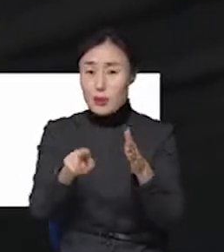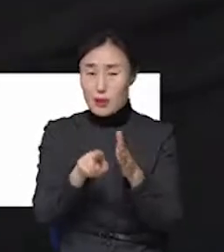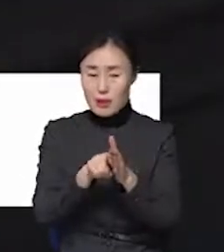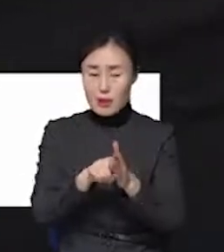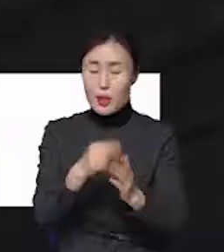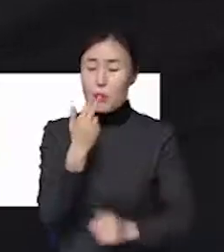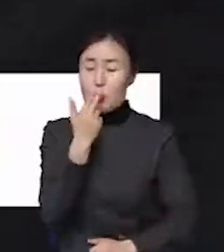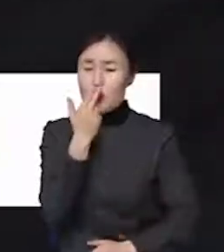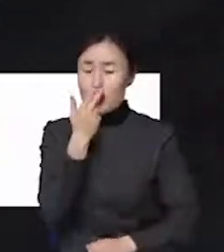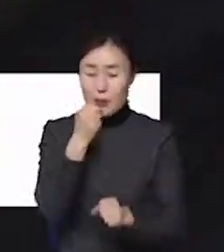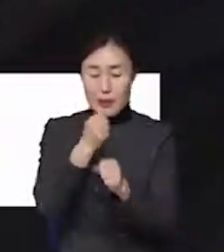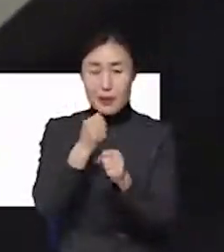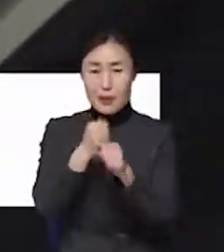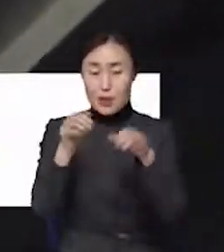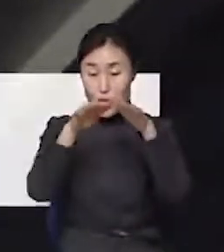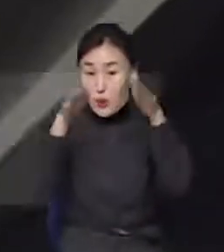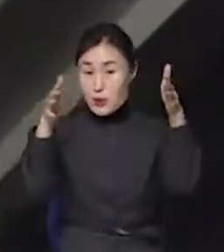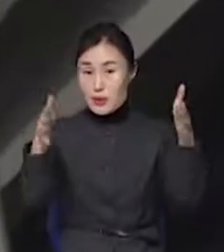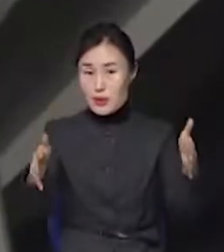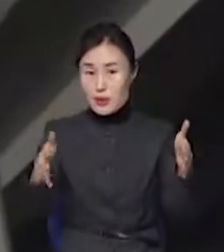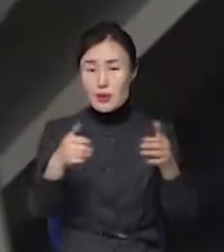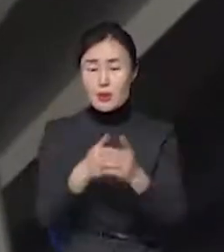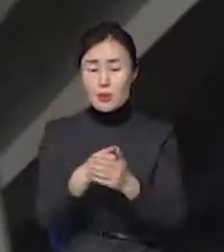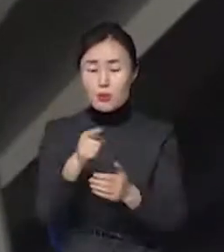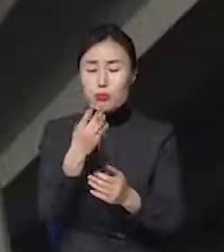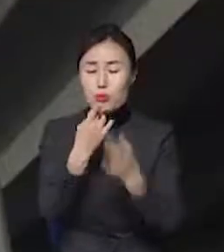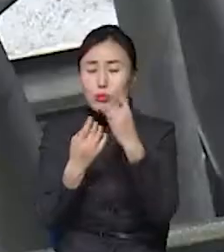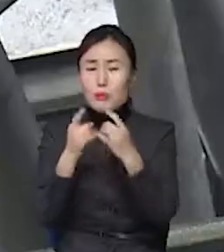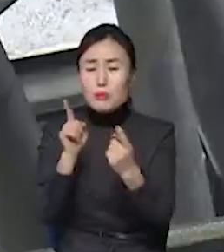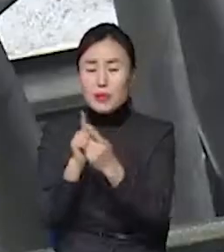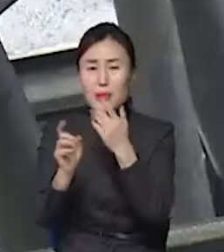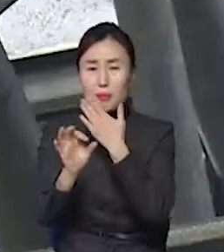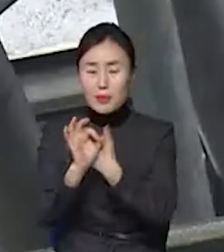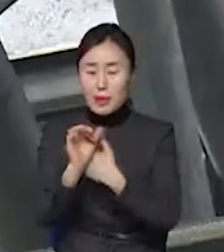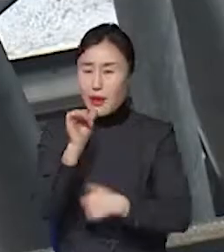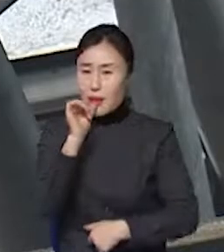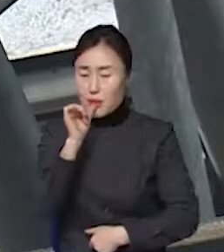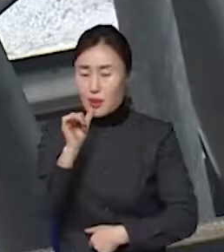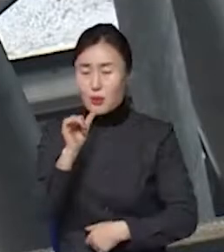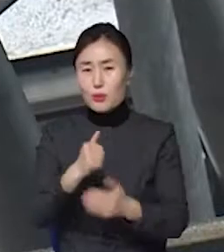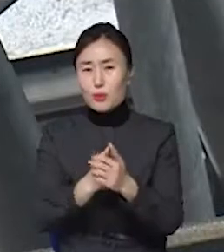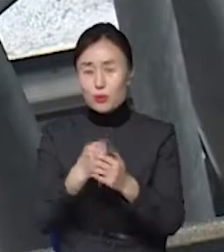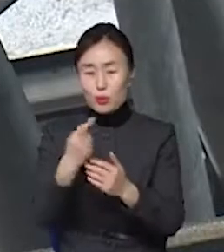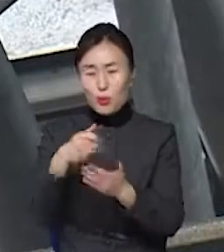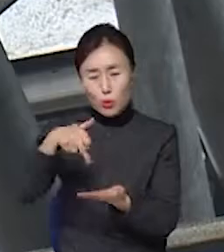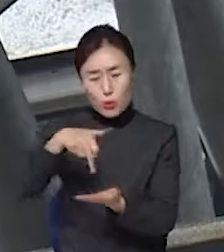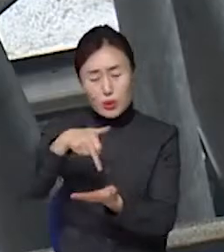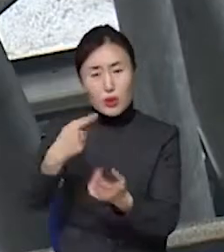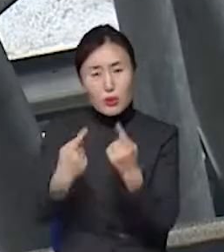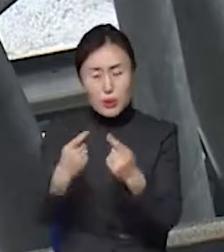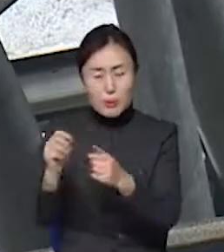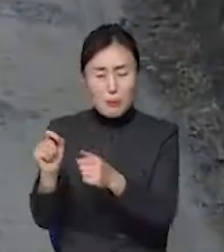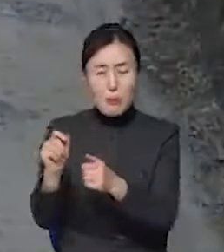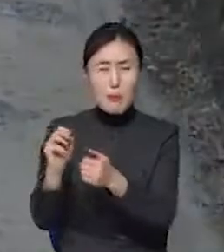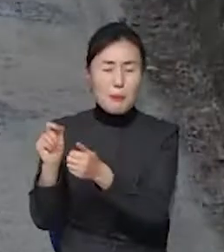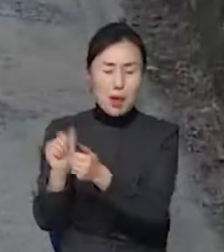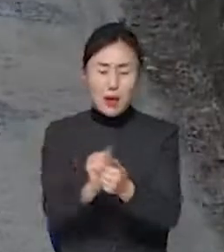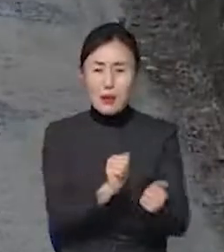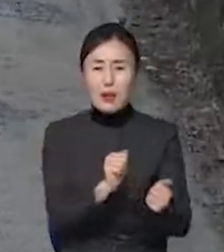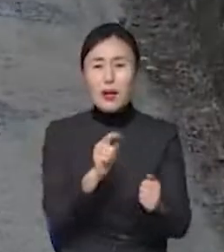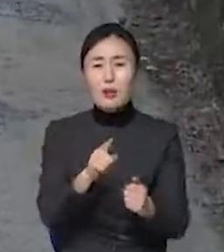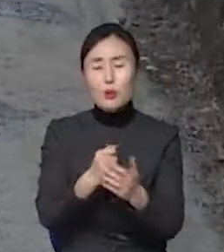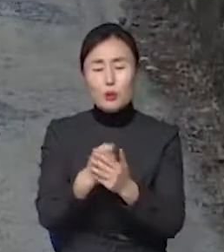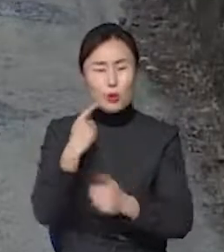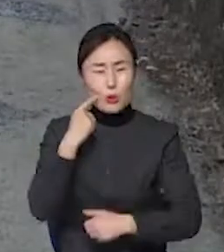투명 아크릴 소재로 구성되어 있는데 불이 한번 붙게 되면 콘크리트나 알루미늄 터널보다 빠르게 확산되고 유독가스